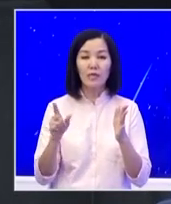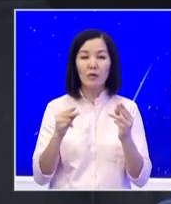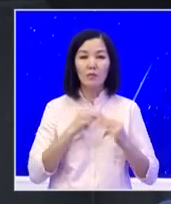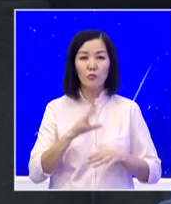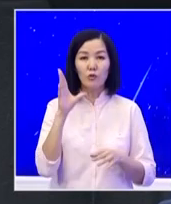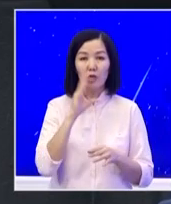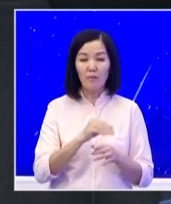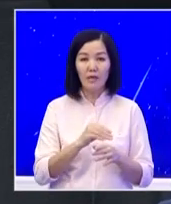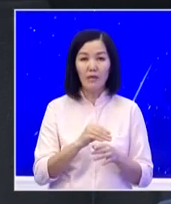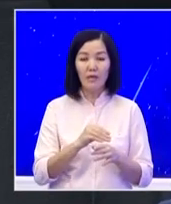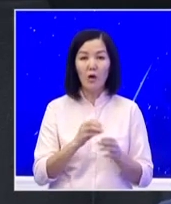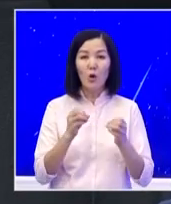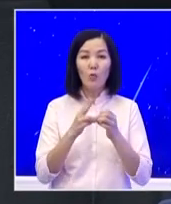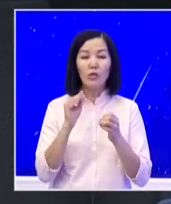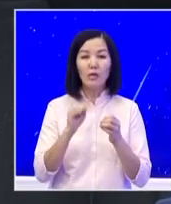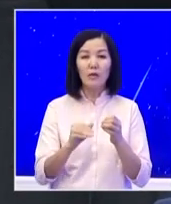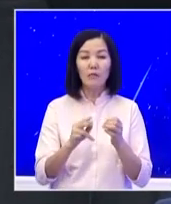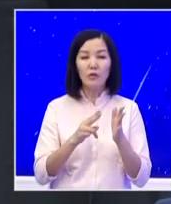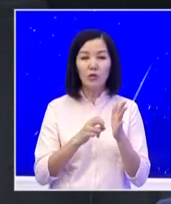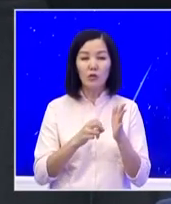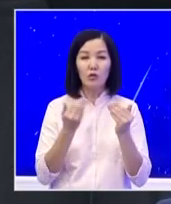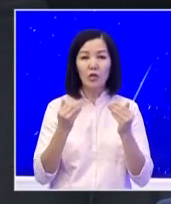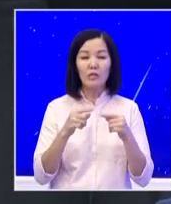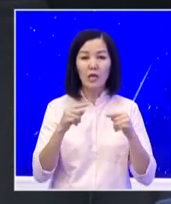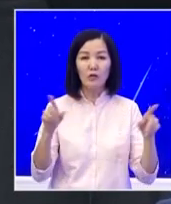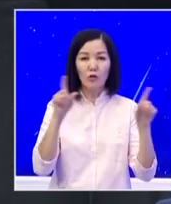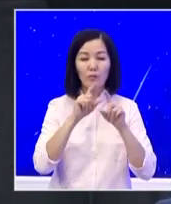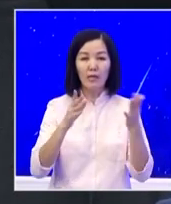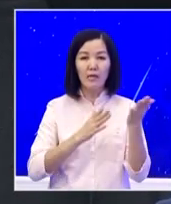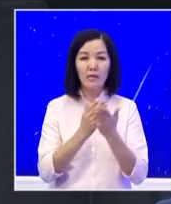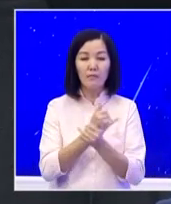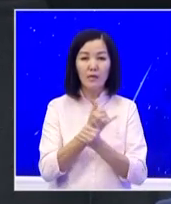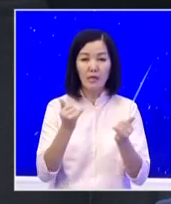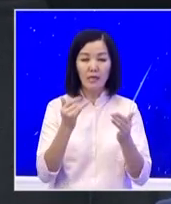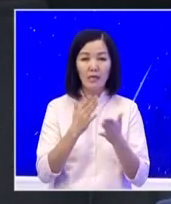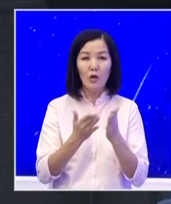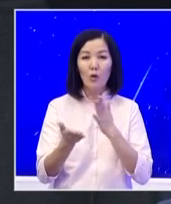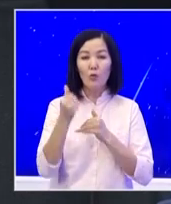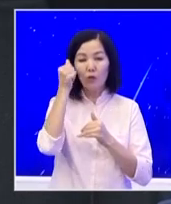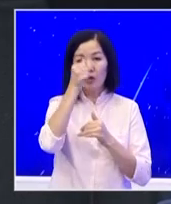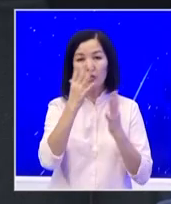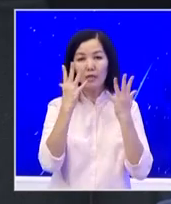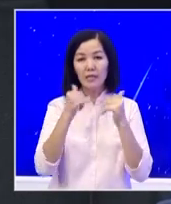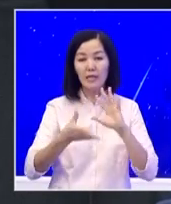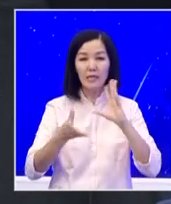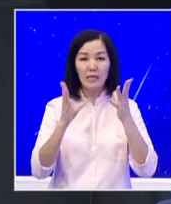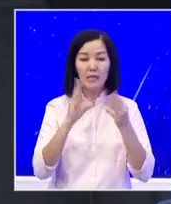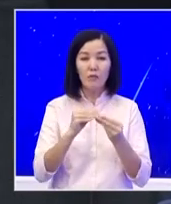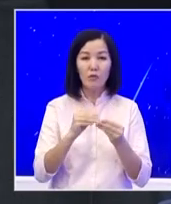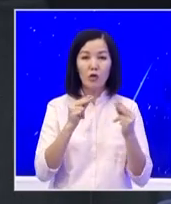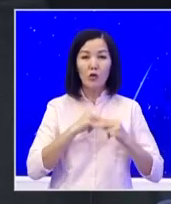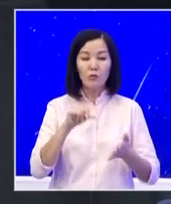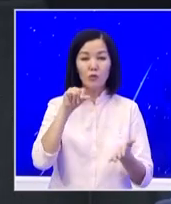істеуге қабілетті. Олардың 12700-і қазір түрлі мекемелерде қызмет етеді. Өткен жылдардағы статистиканы қарап отырып,